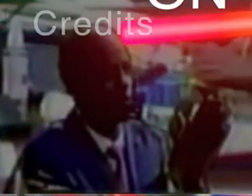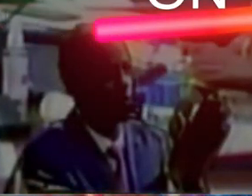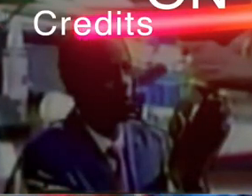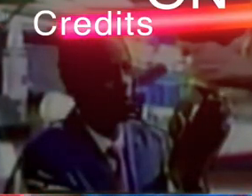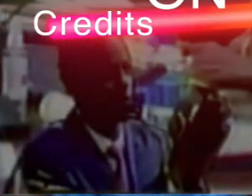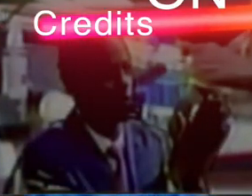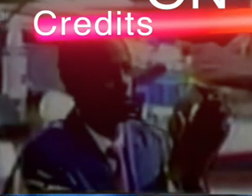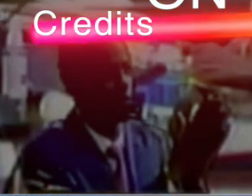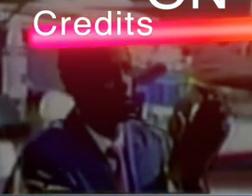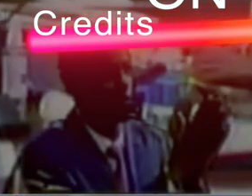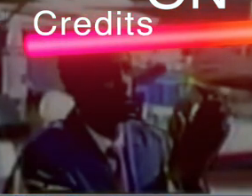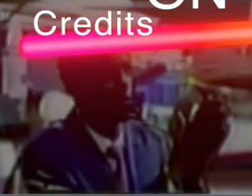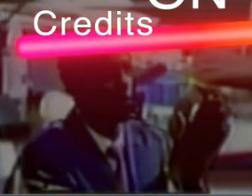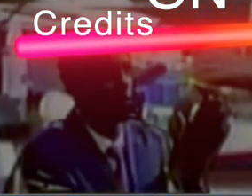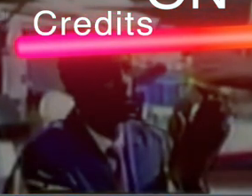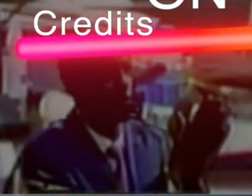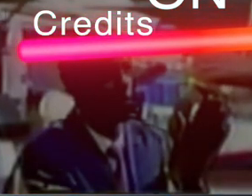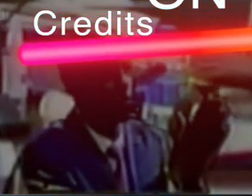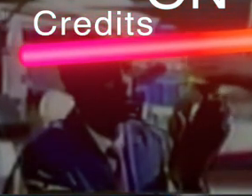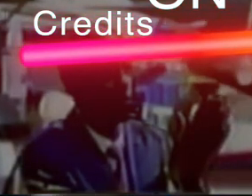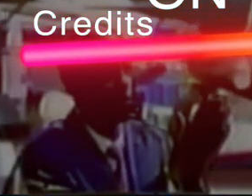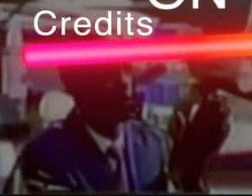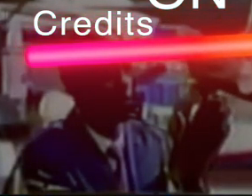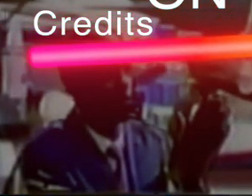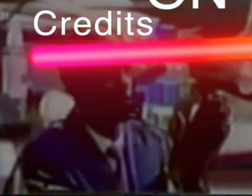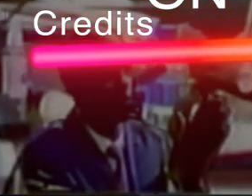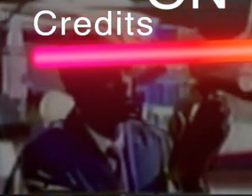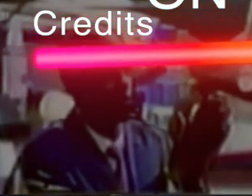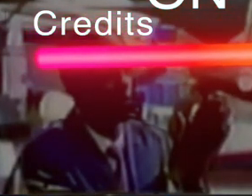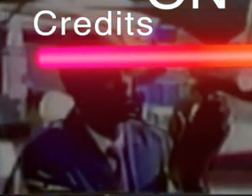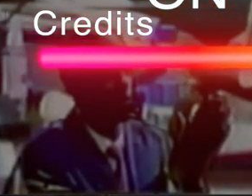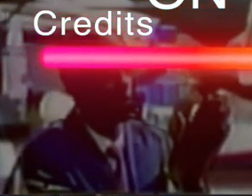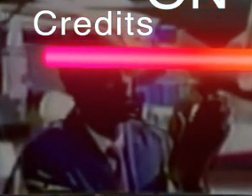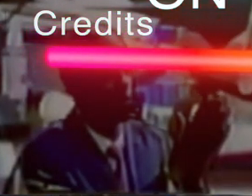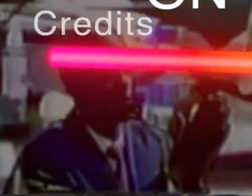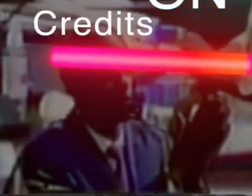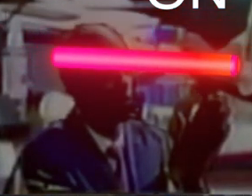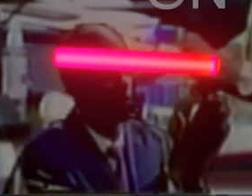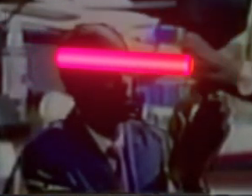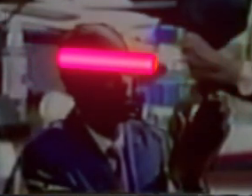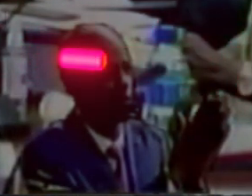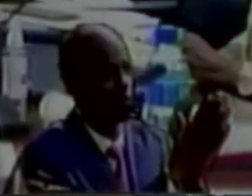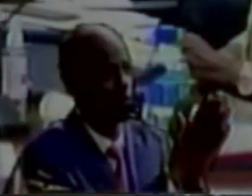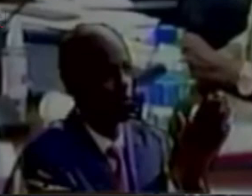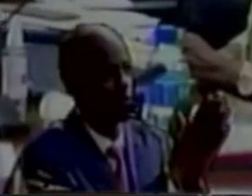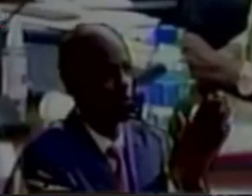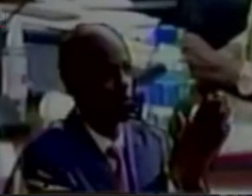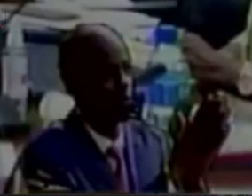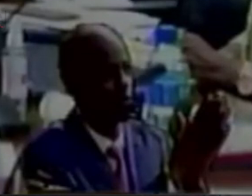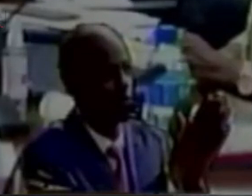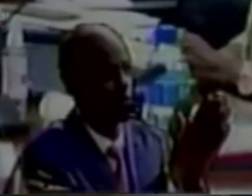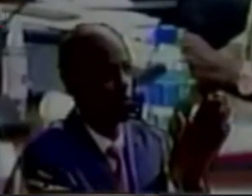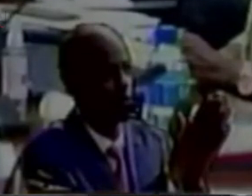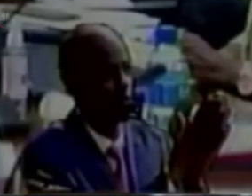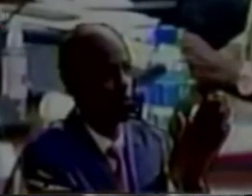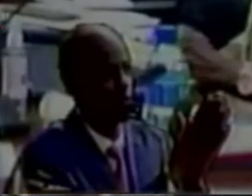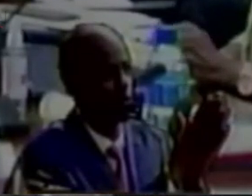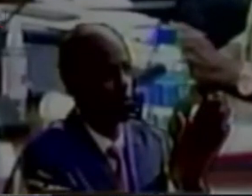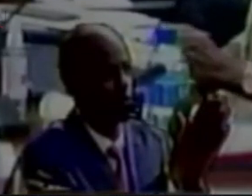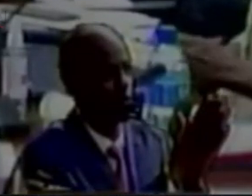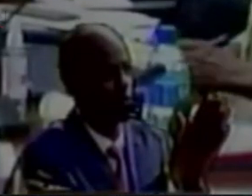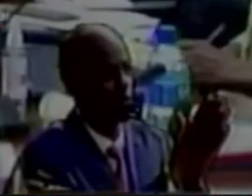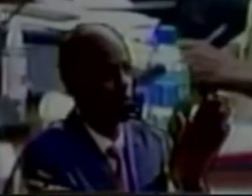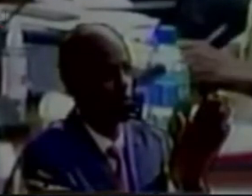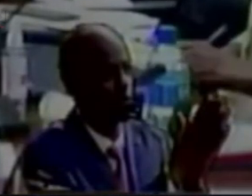des Finances cet après-midi, notre objectif, c'est vraiment de pouvoir commencer à décaisser sur les aspects de reconstruction